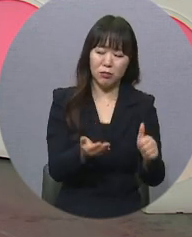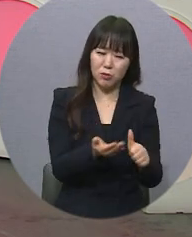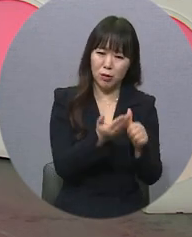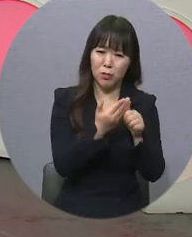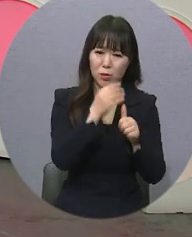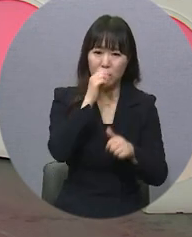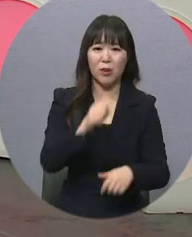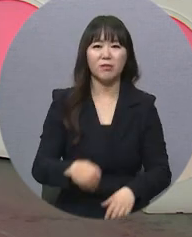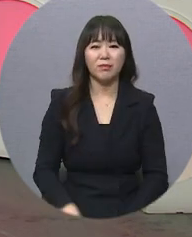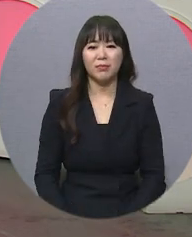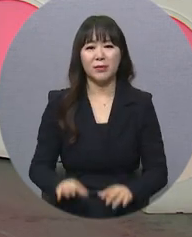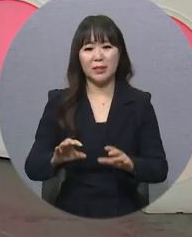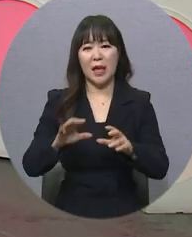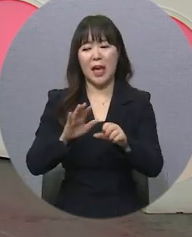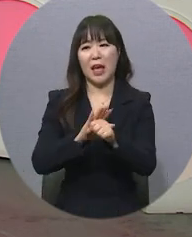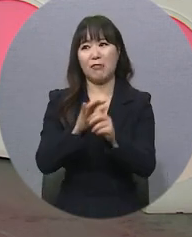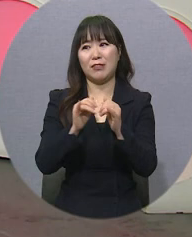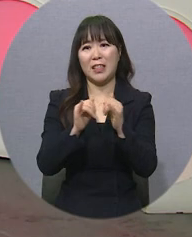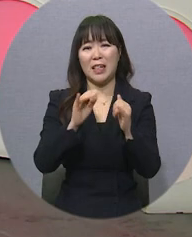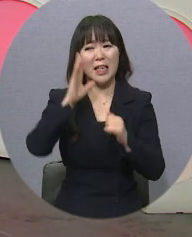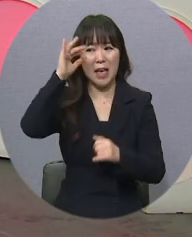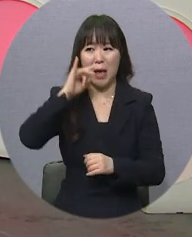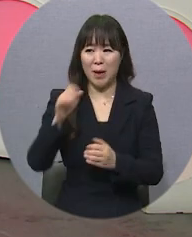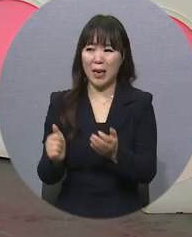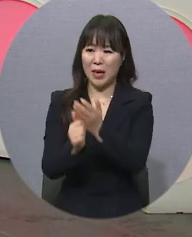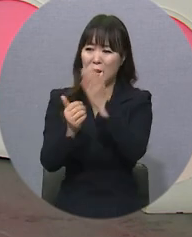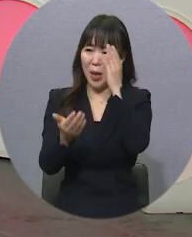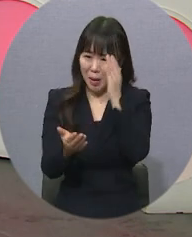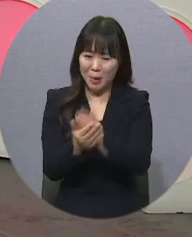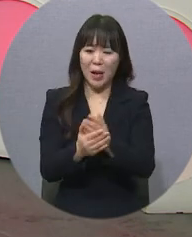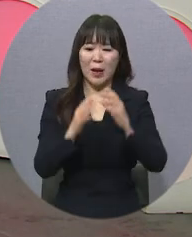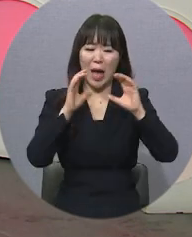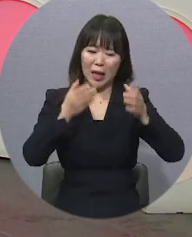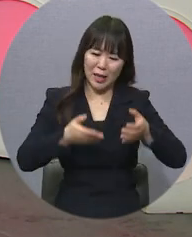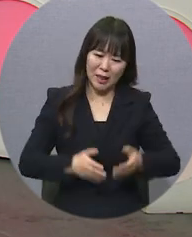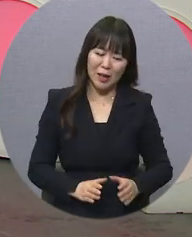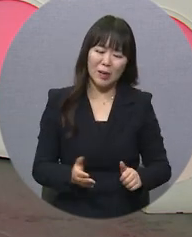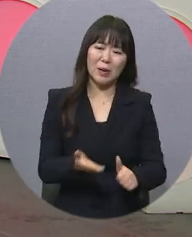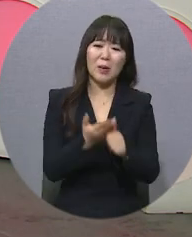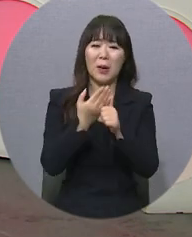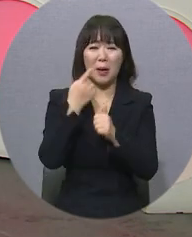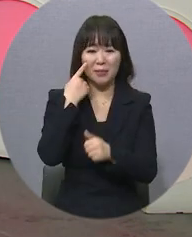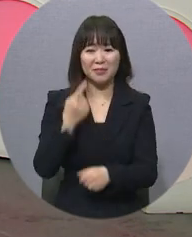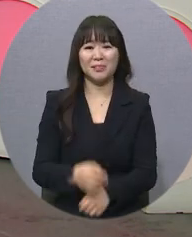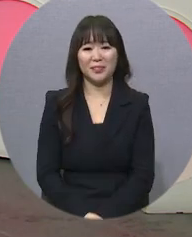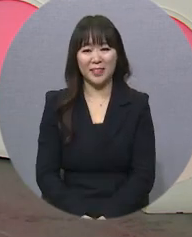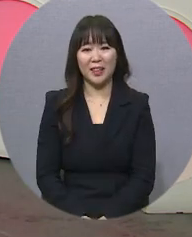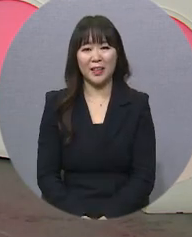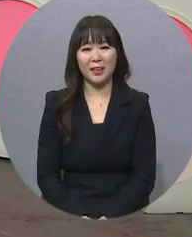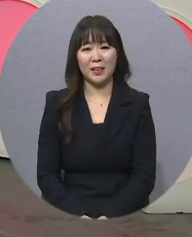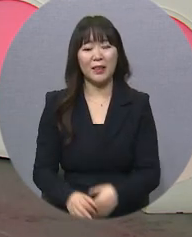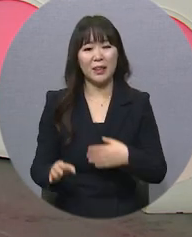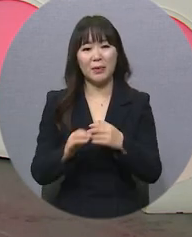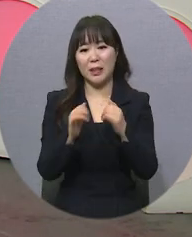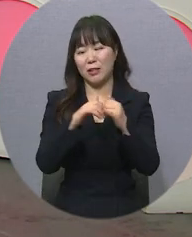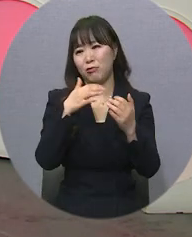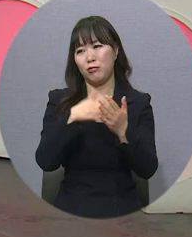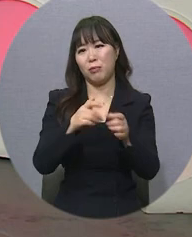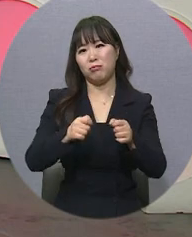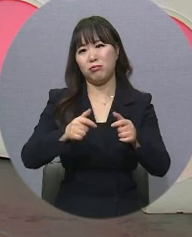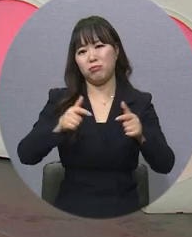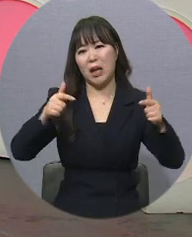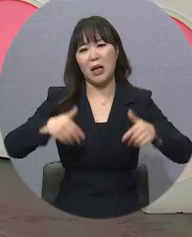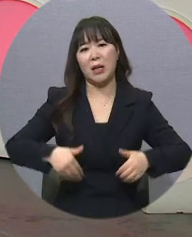아, 우리 소빈 씨 애국자. 개만 키우지 말고 네. 아기를 좀 납시다. 그래요. 그래야지 인구가 많아야 돼요.